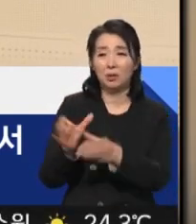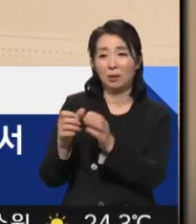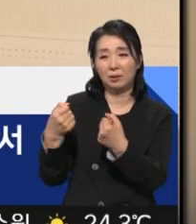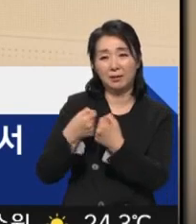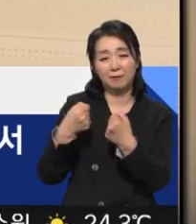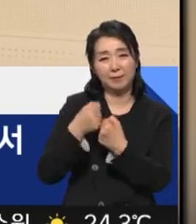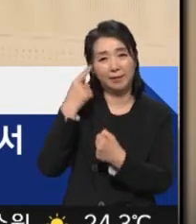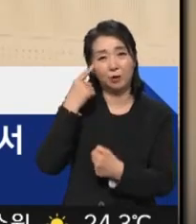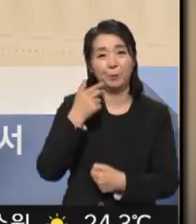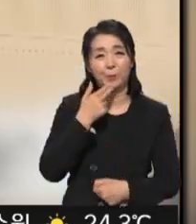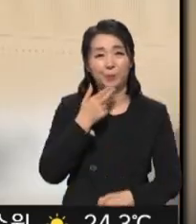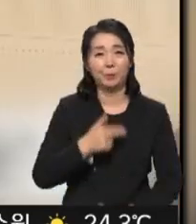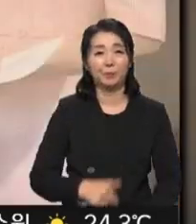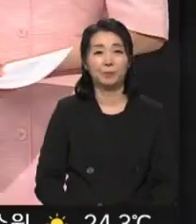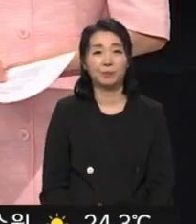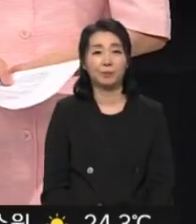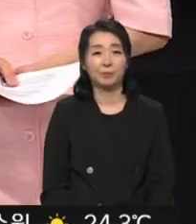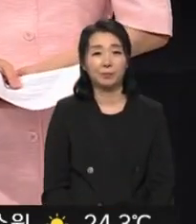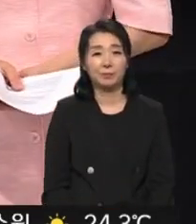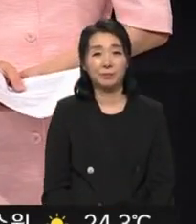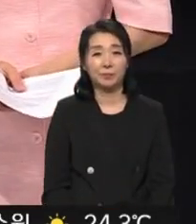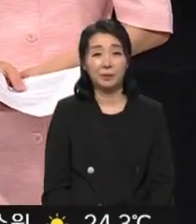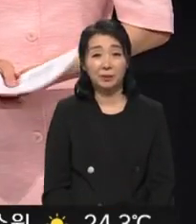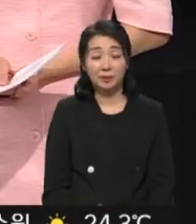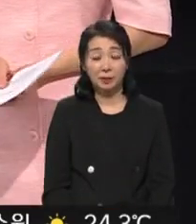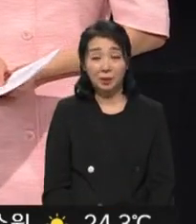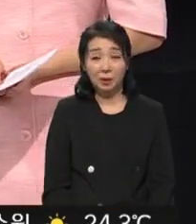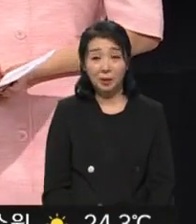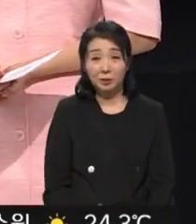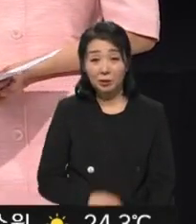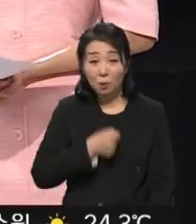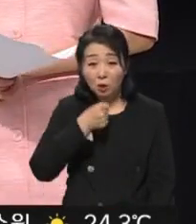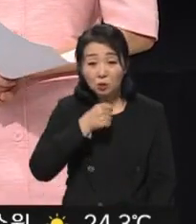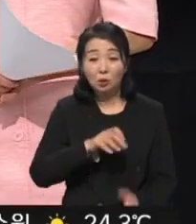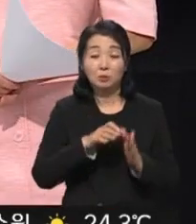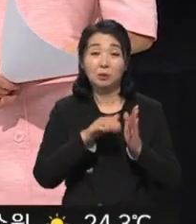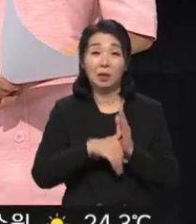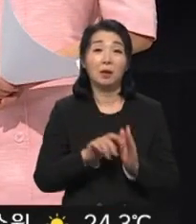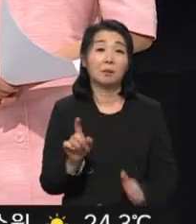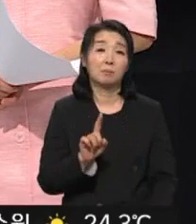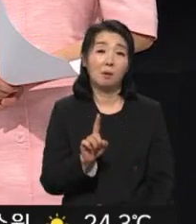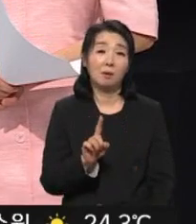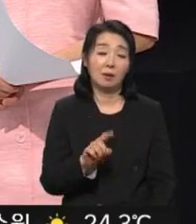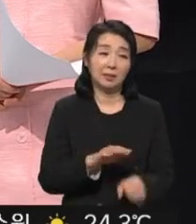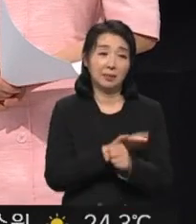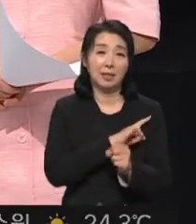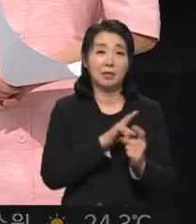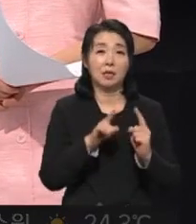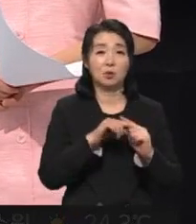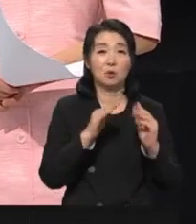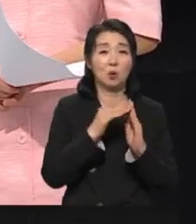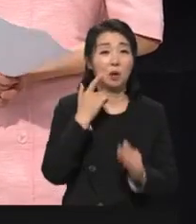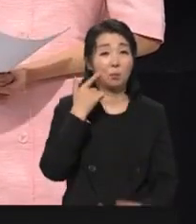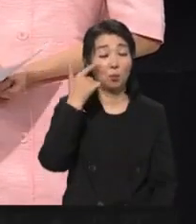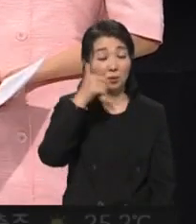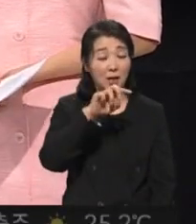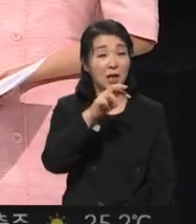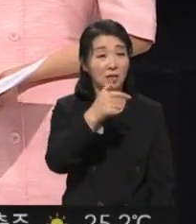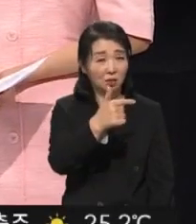싶은 생각은 없어요. 이번 인터뷰에서 또 한 가지 눈길을 끈 부분은 사랑제일교회 목사 전광훈